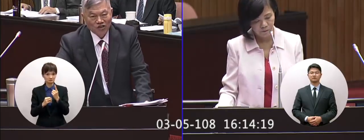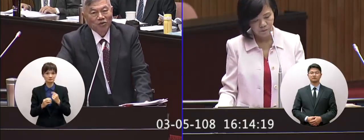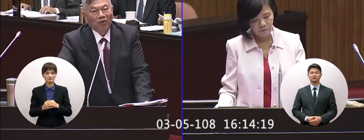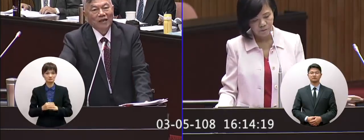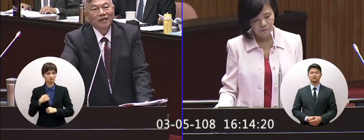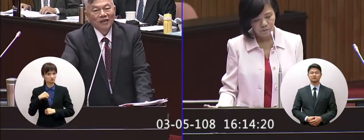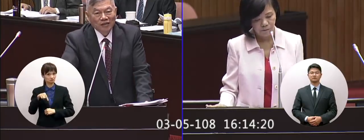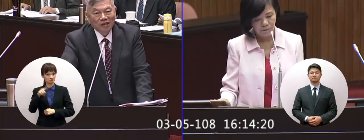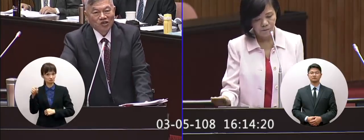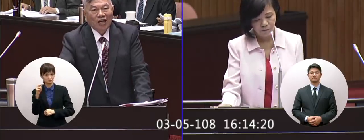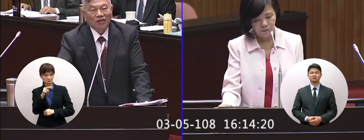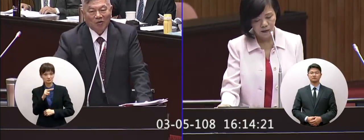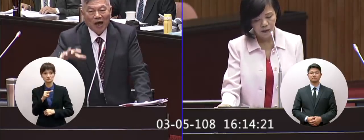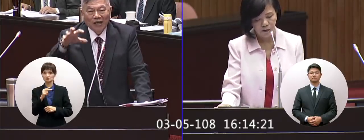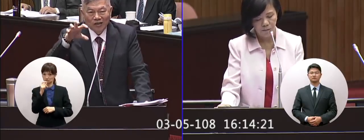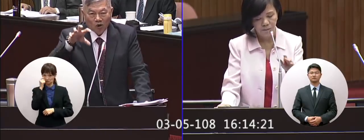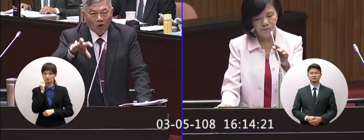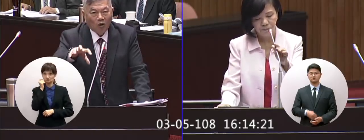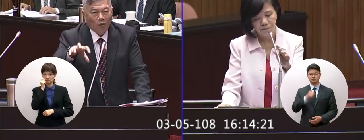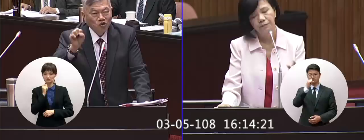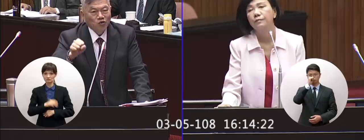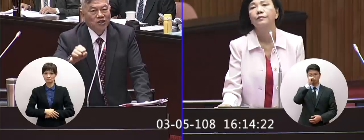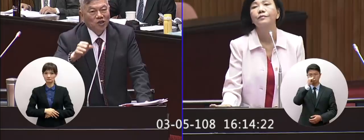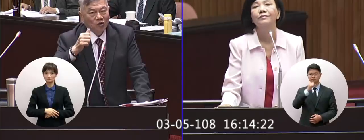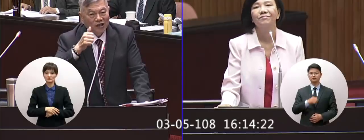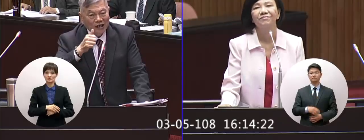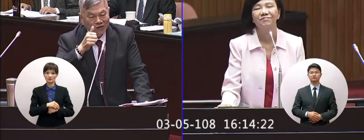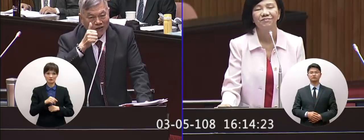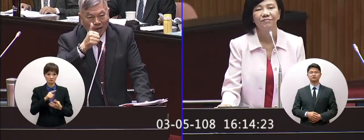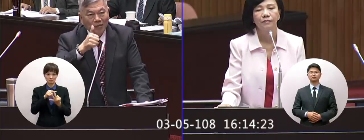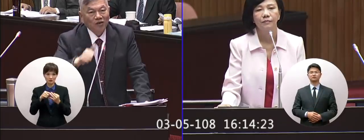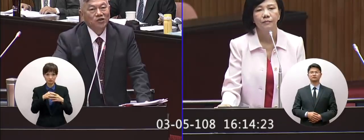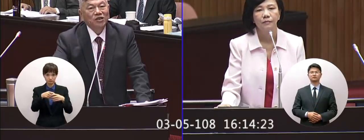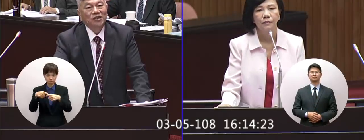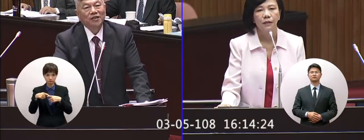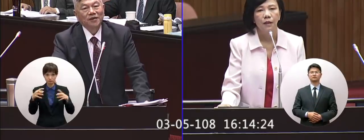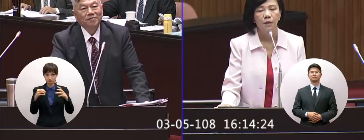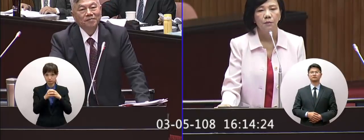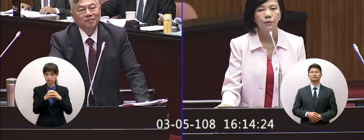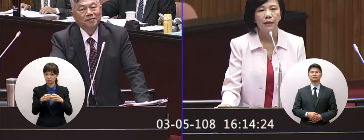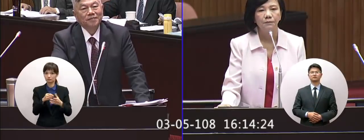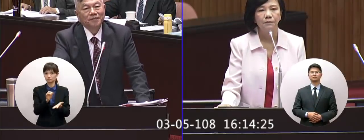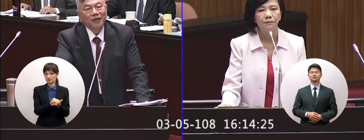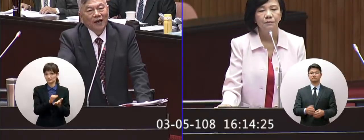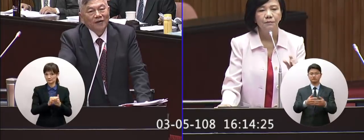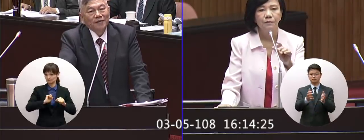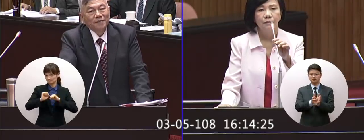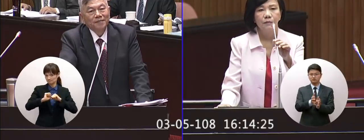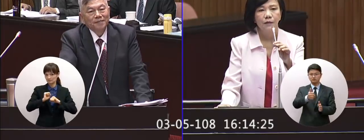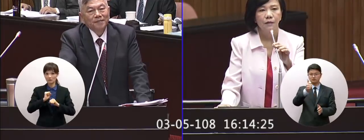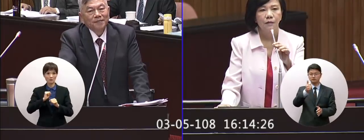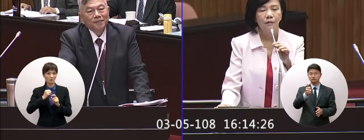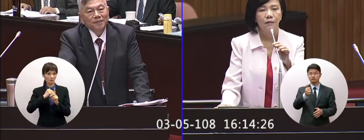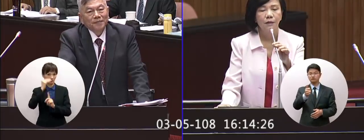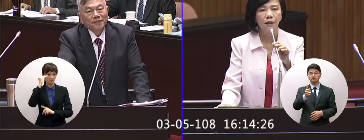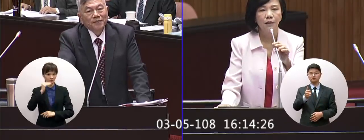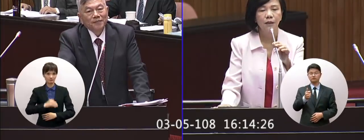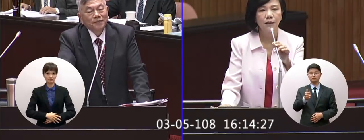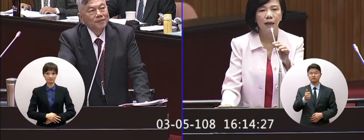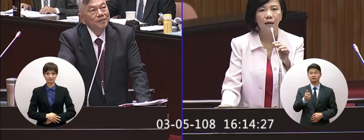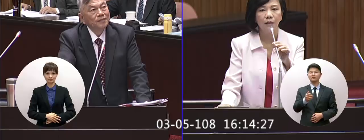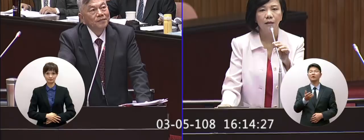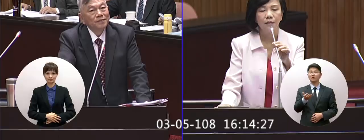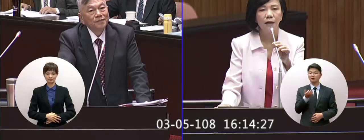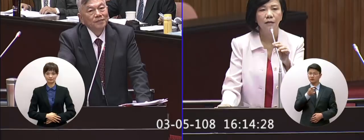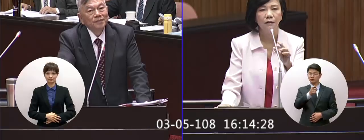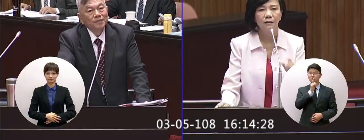他们很喜欢，因为这样的话，透过模组系统，那成本有竞争力。 部长， 哎， 这个